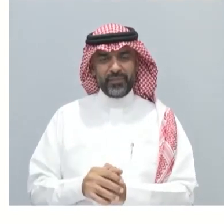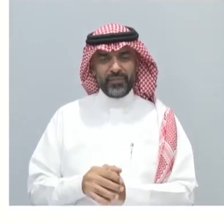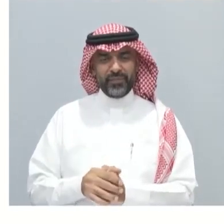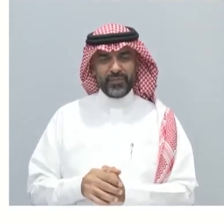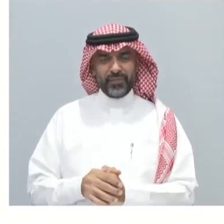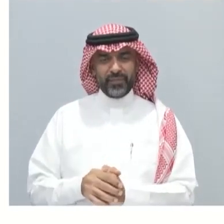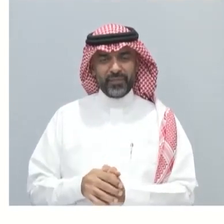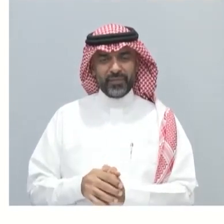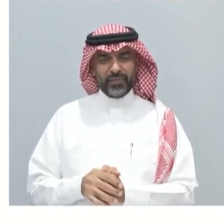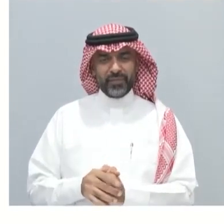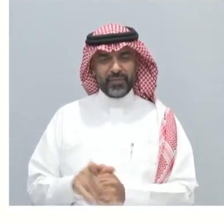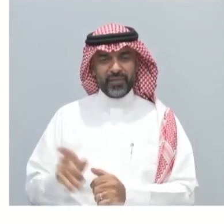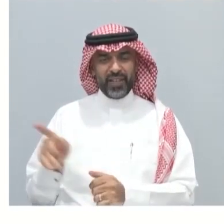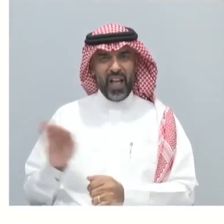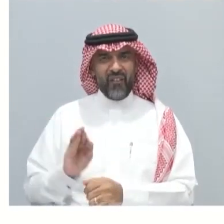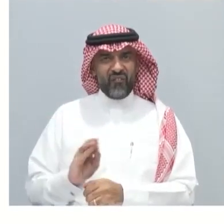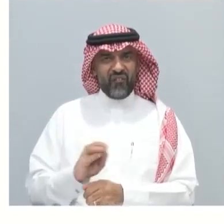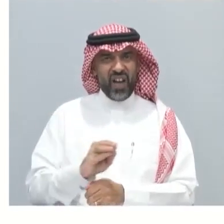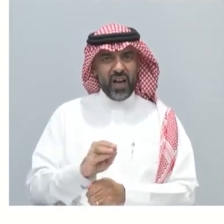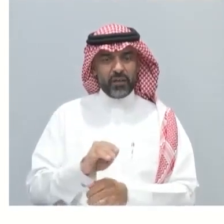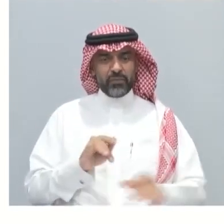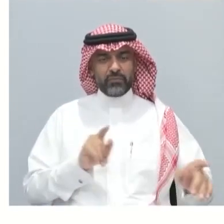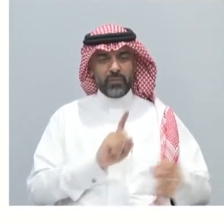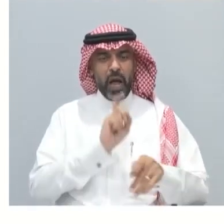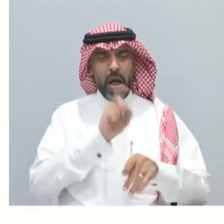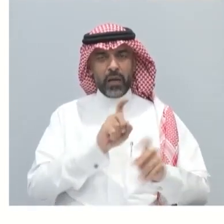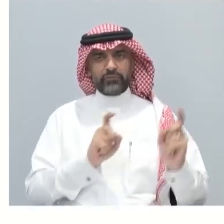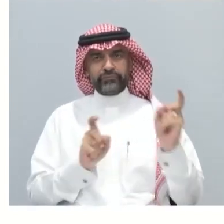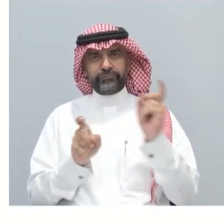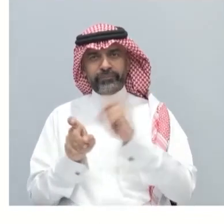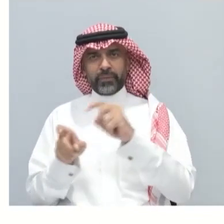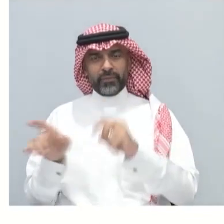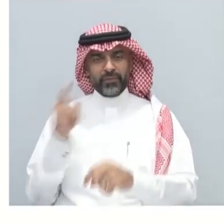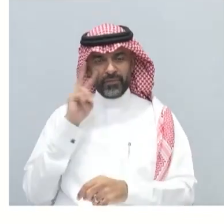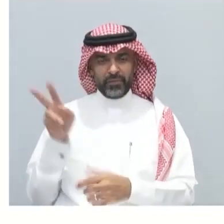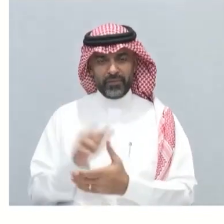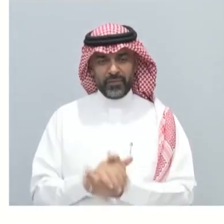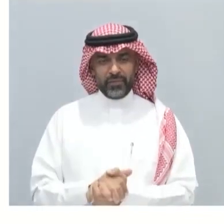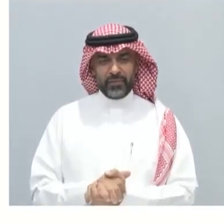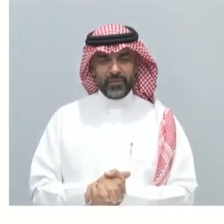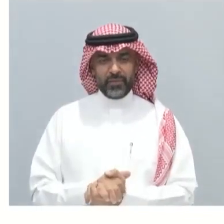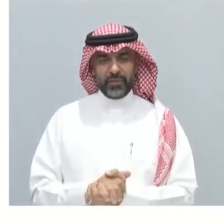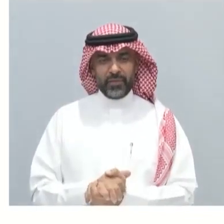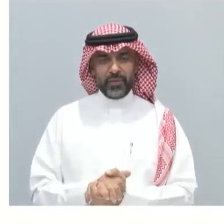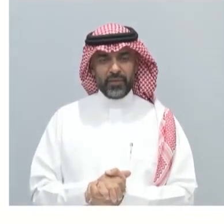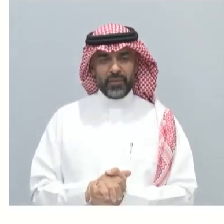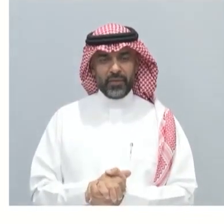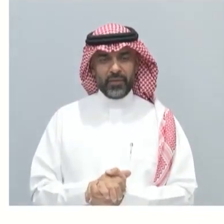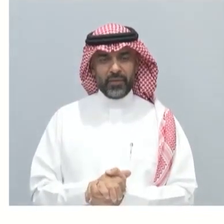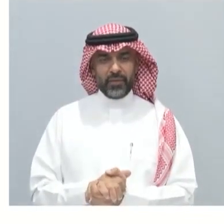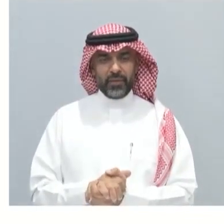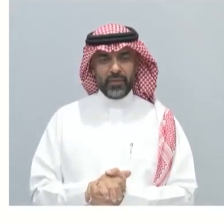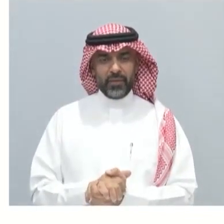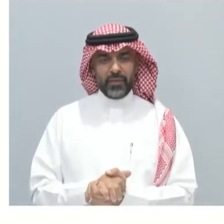الفيديو عمليه لسع ل الفار من قبل